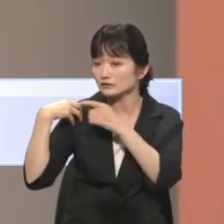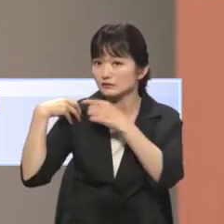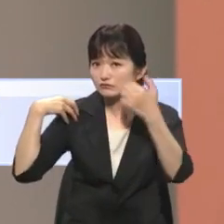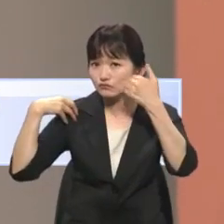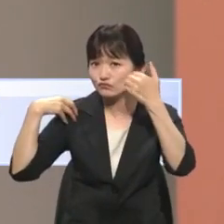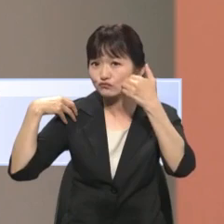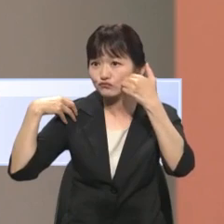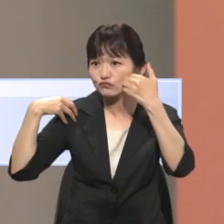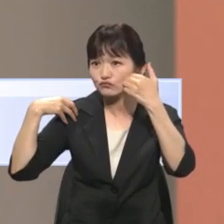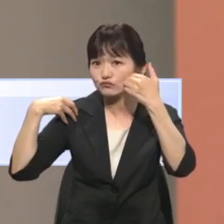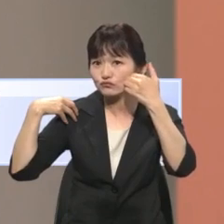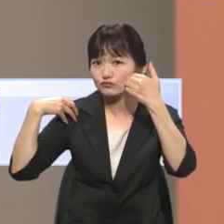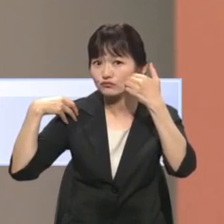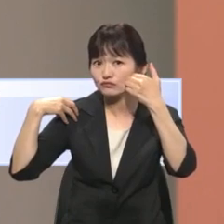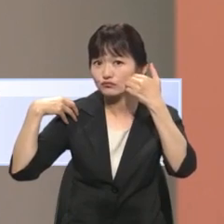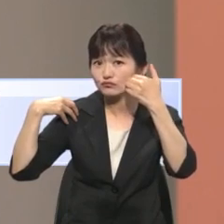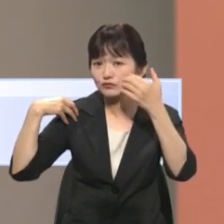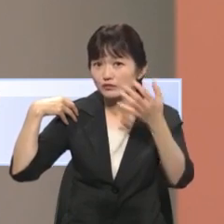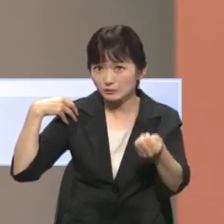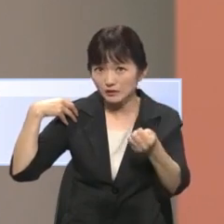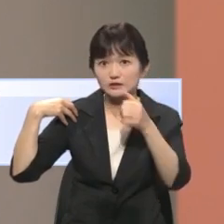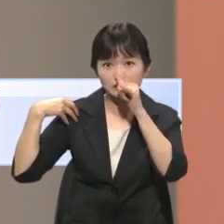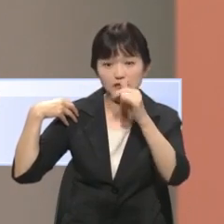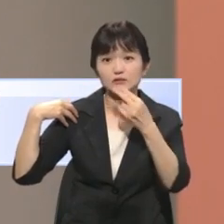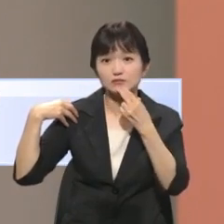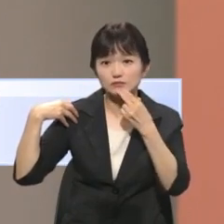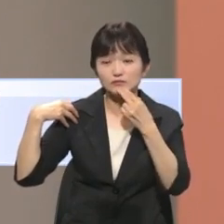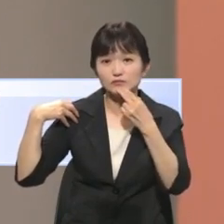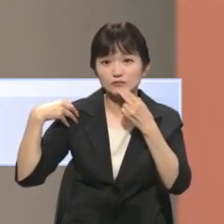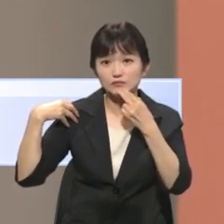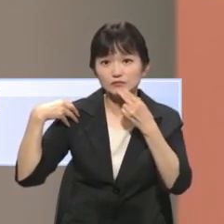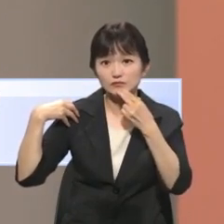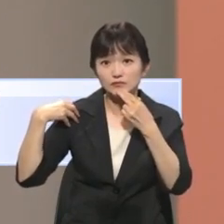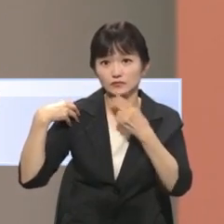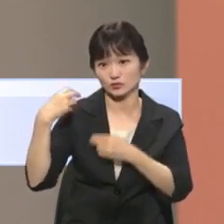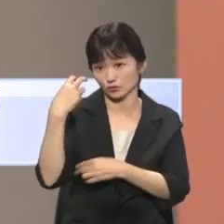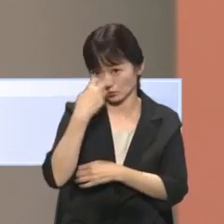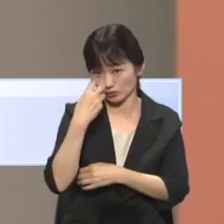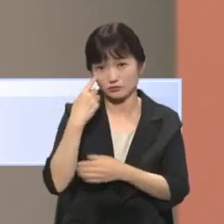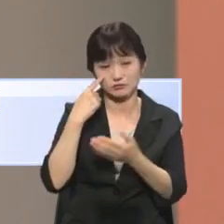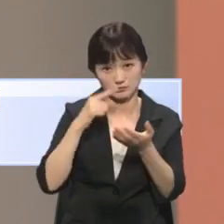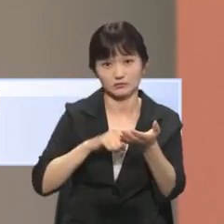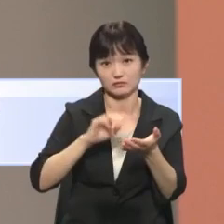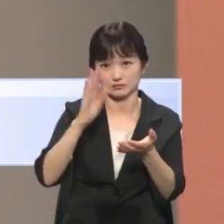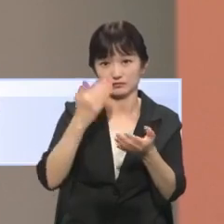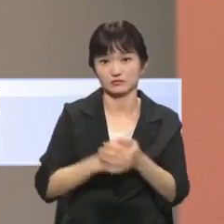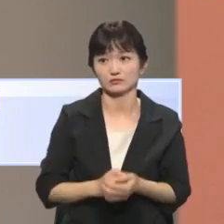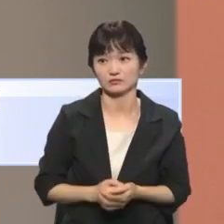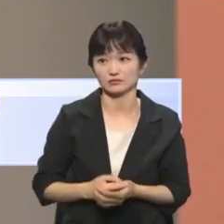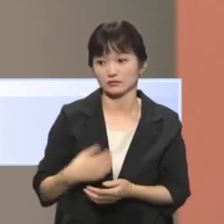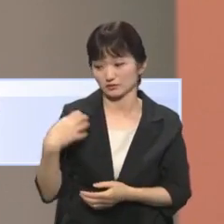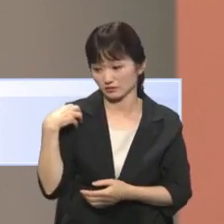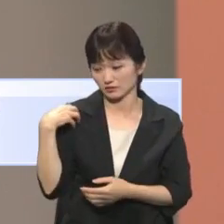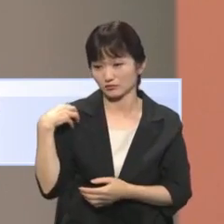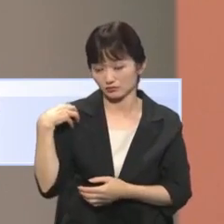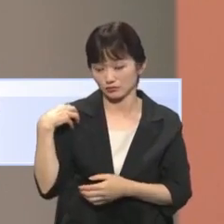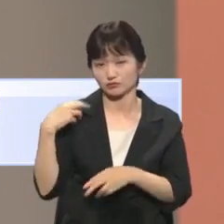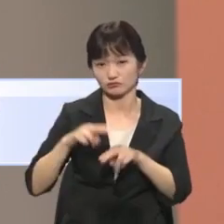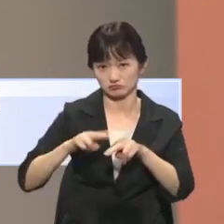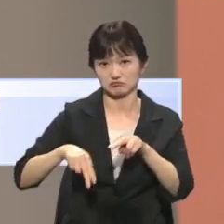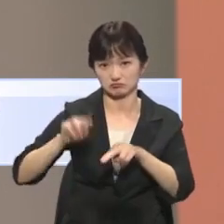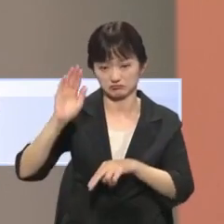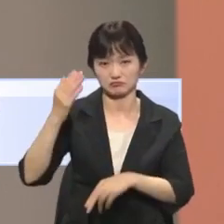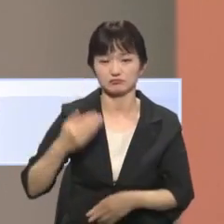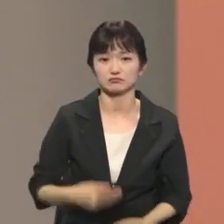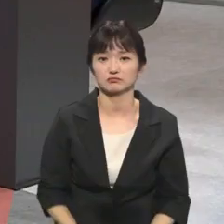누구한테 더 이게 위중하게 많이 있느냐 이런 것들은 분명히 가려질 것이라고 보고요 거기에 걸맞게 책임을 물어야 된다 이렇게 생각합니다